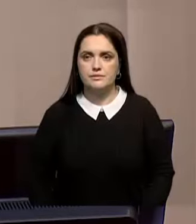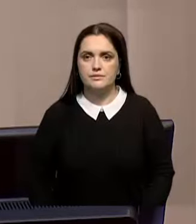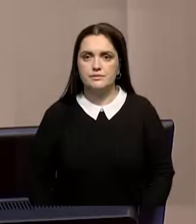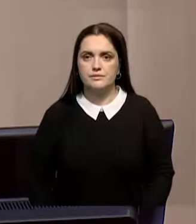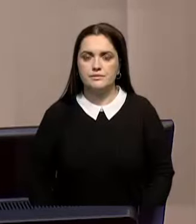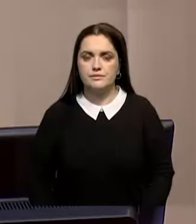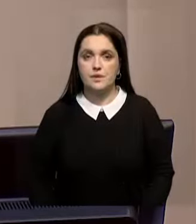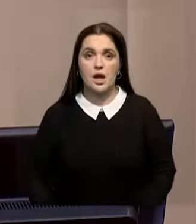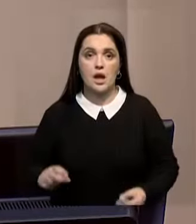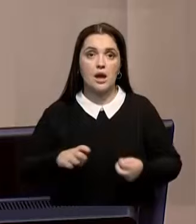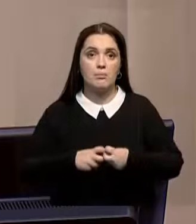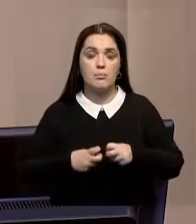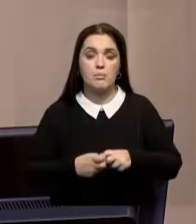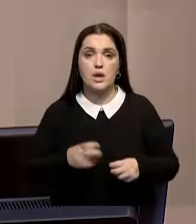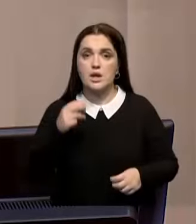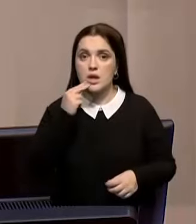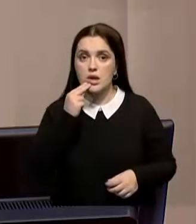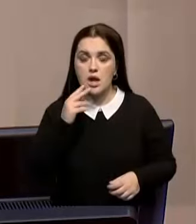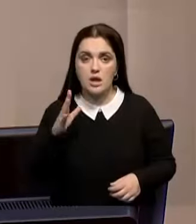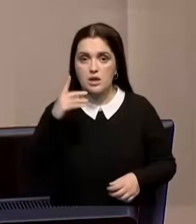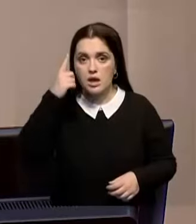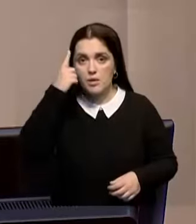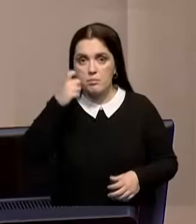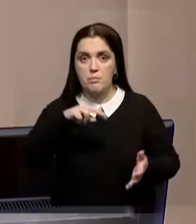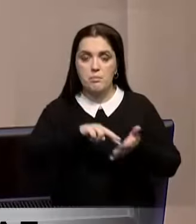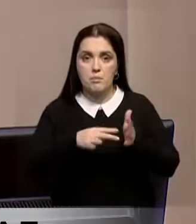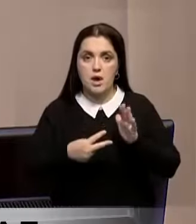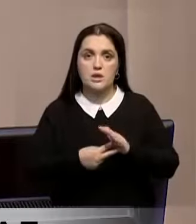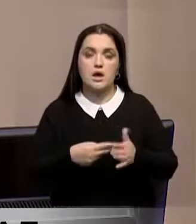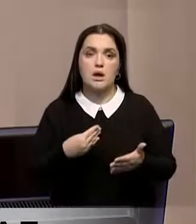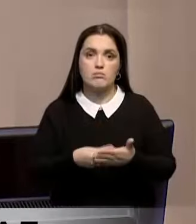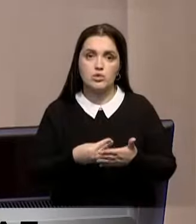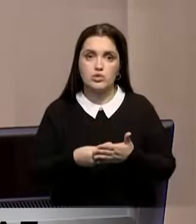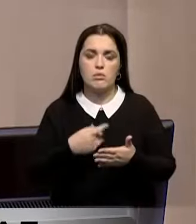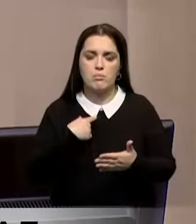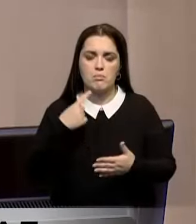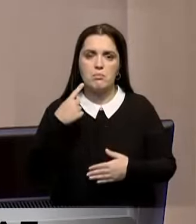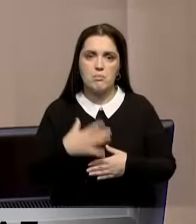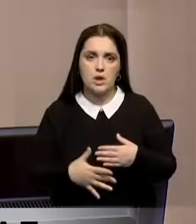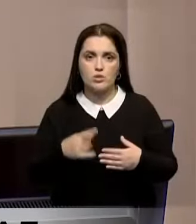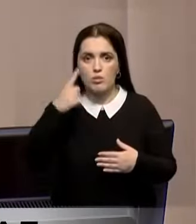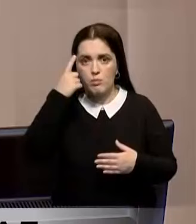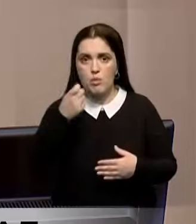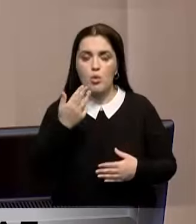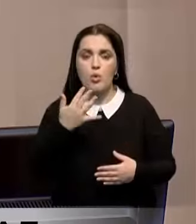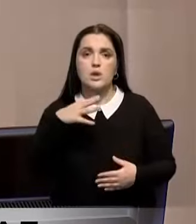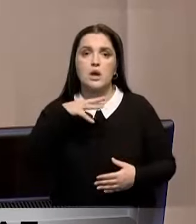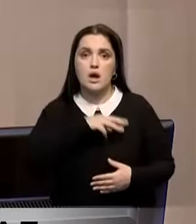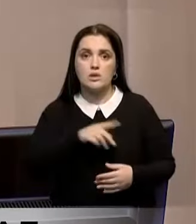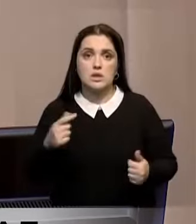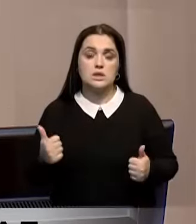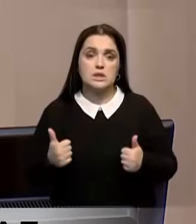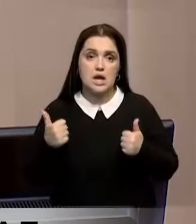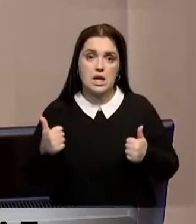Одна из основных проблем – некачественное прогнозирование и планирование бюджета. Мы понимаем, что при прогнозировании доходов вы старались